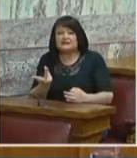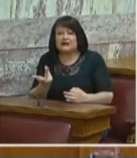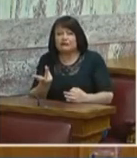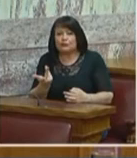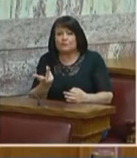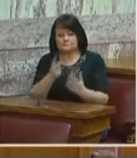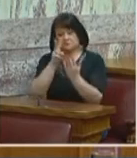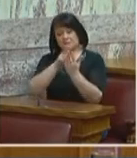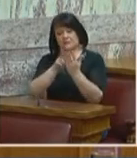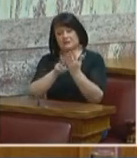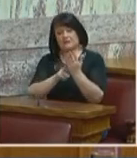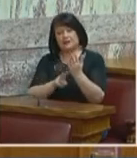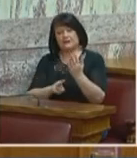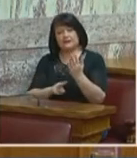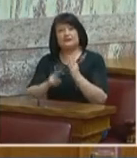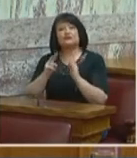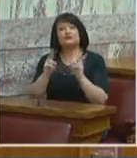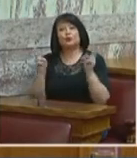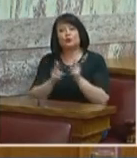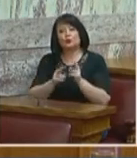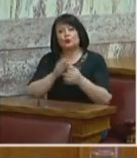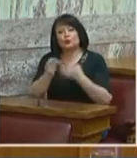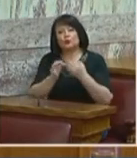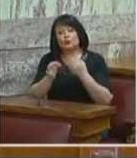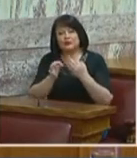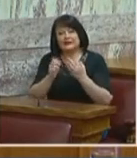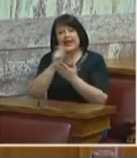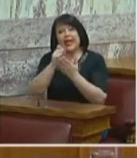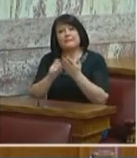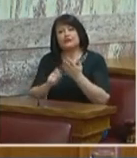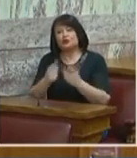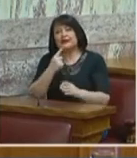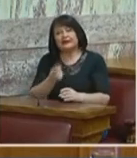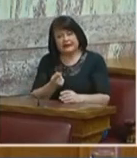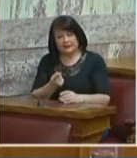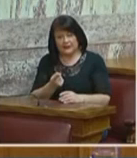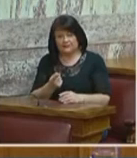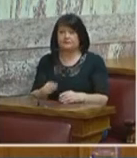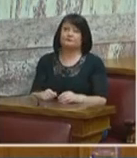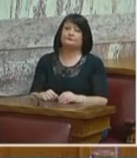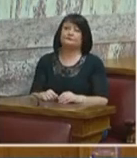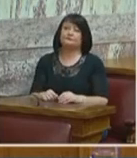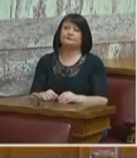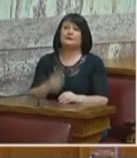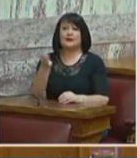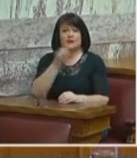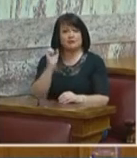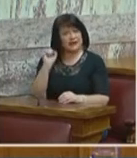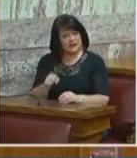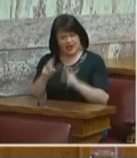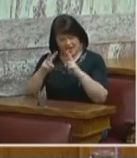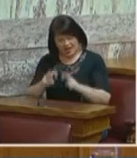Διαβάζω εν περιλήψη τι ανέφερα μεταξύ άλλων στην επιστολή μου. Δεν αρνούμε την έρευνα.